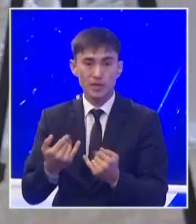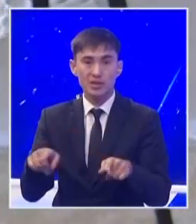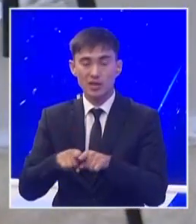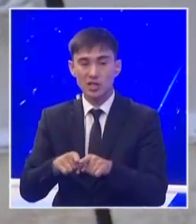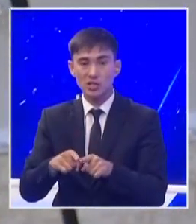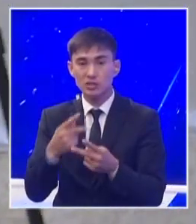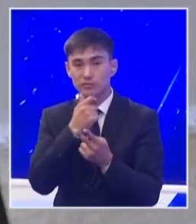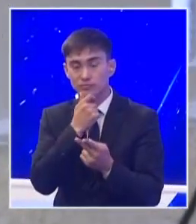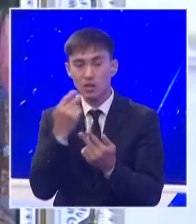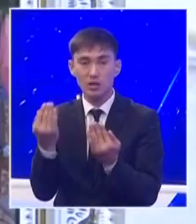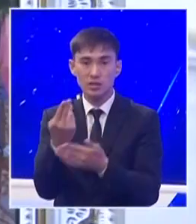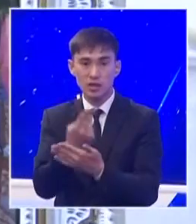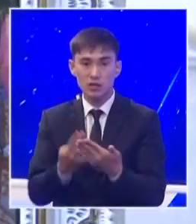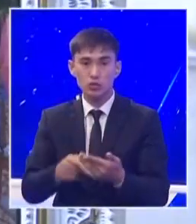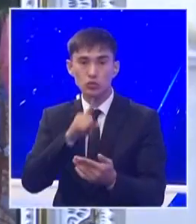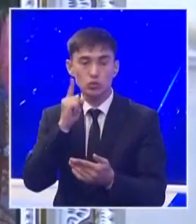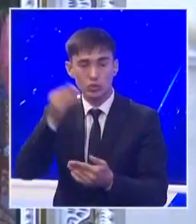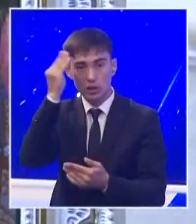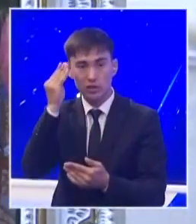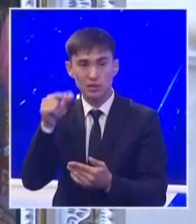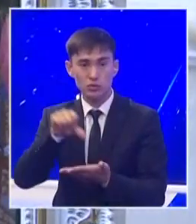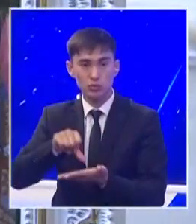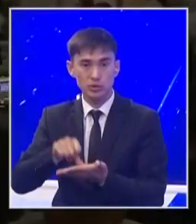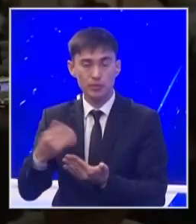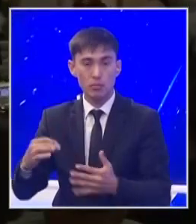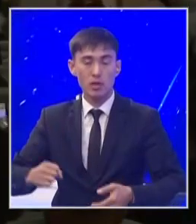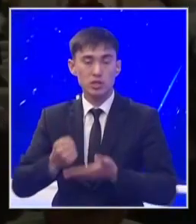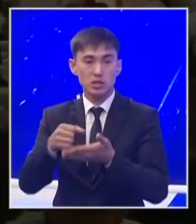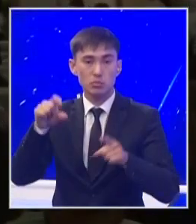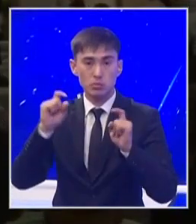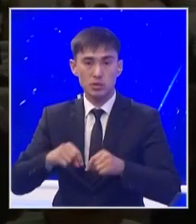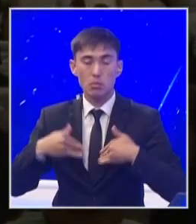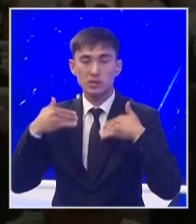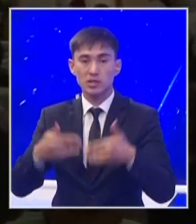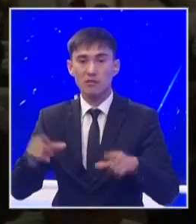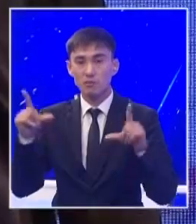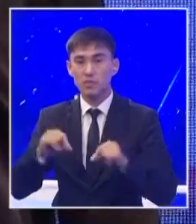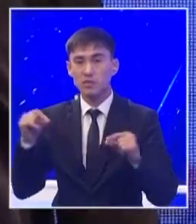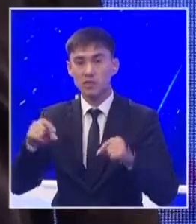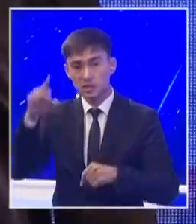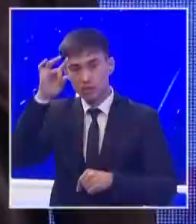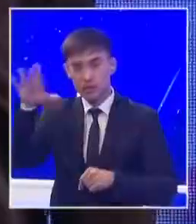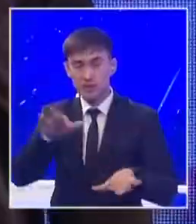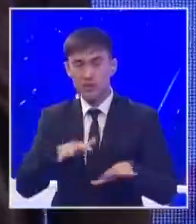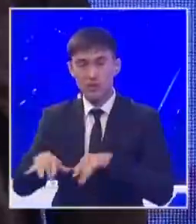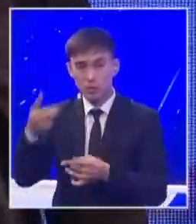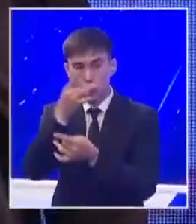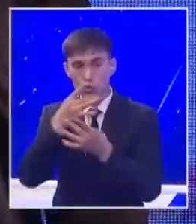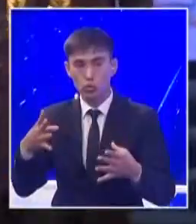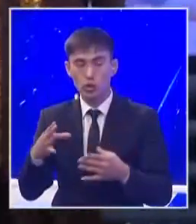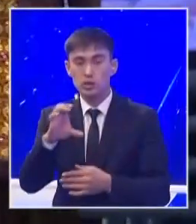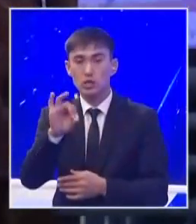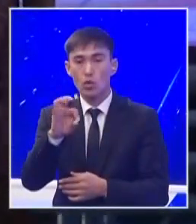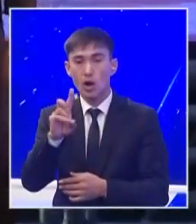также лицезреть картины юных и талантливых номинантов. Поддержать участников и поздравить их с успехами пришли известные деятели культуры –